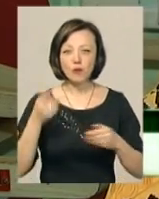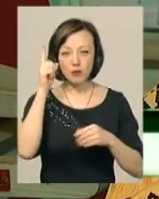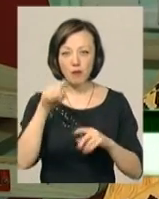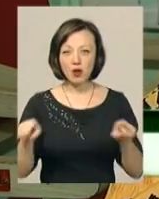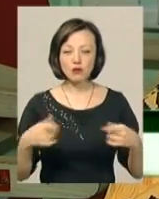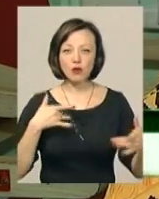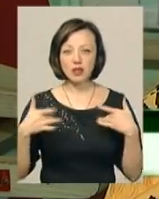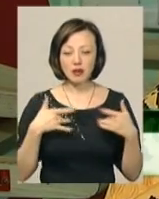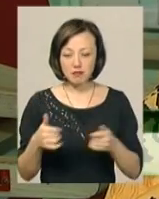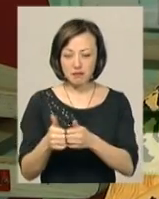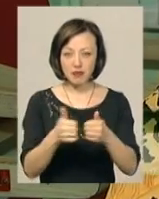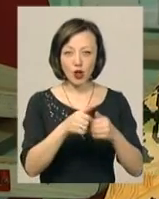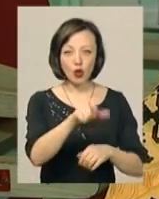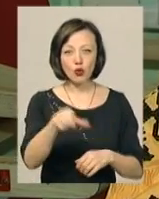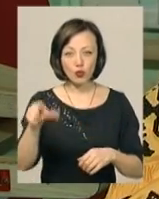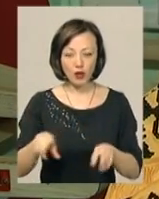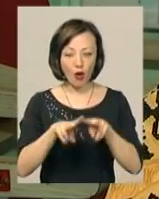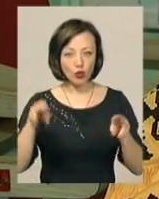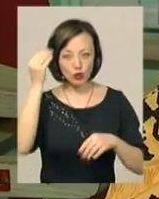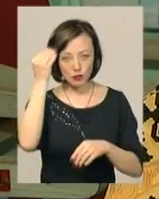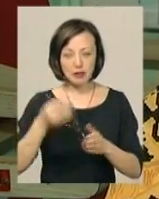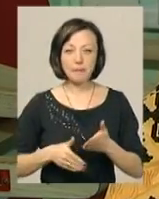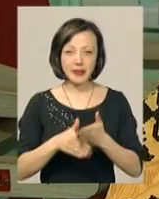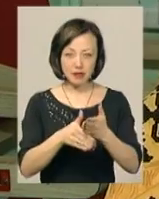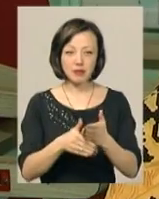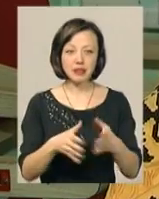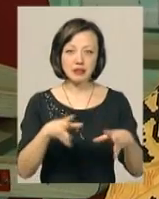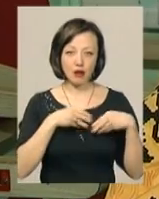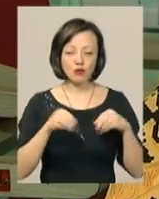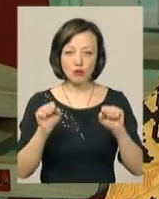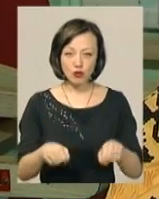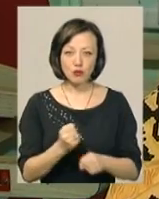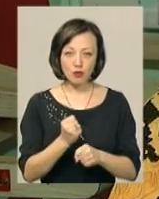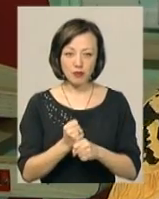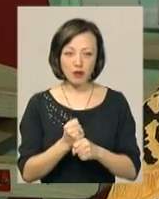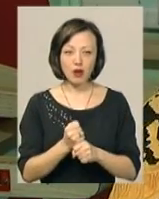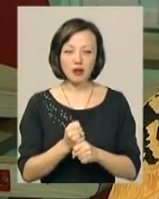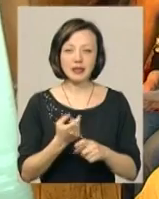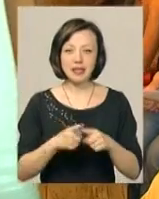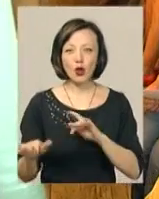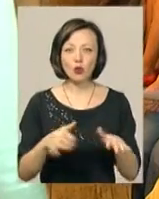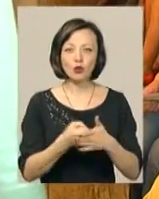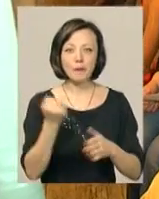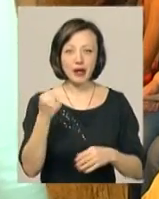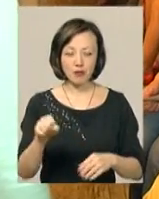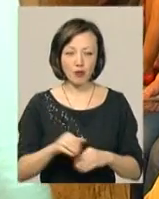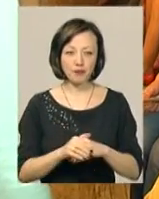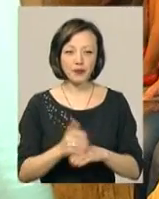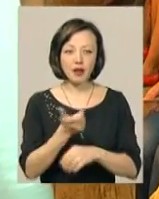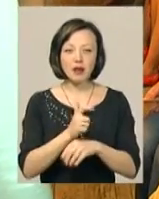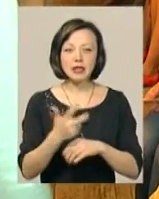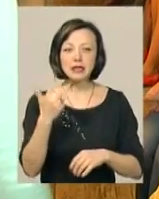люди, однодумці, які підтримали, і разом з якими ми можемо ось робити цей рух до перемоги. За понад 3 роки вони